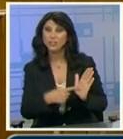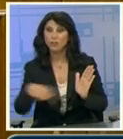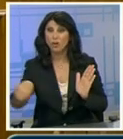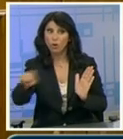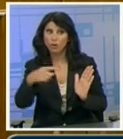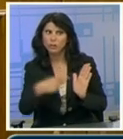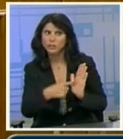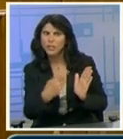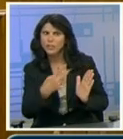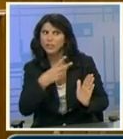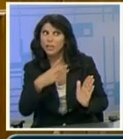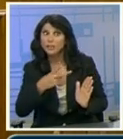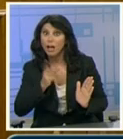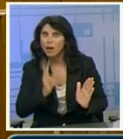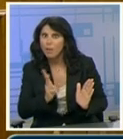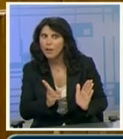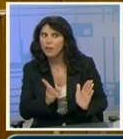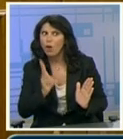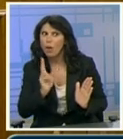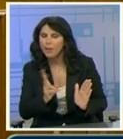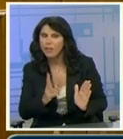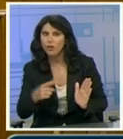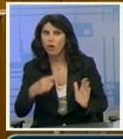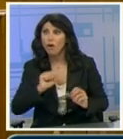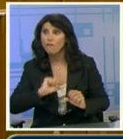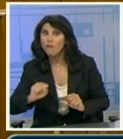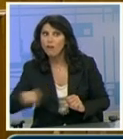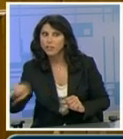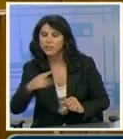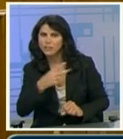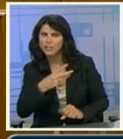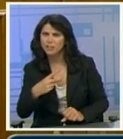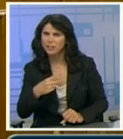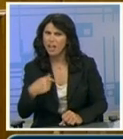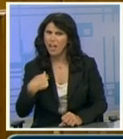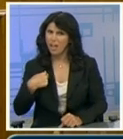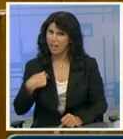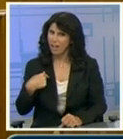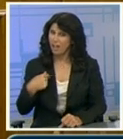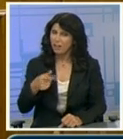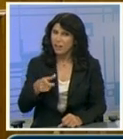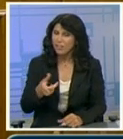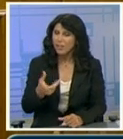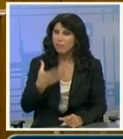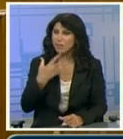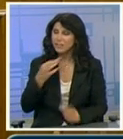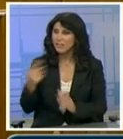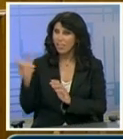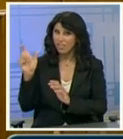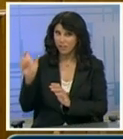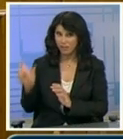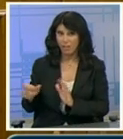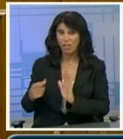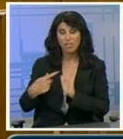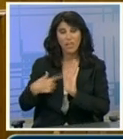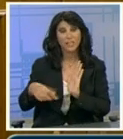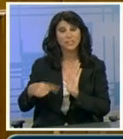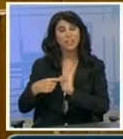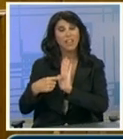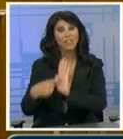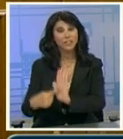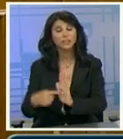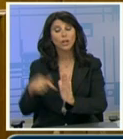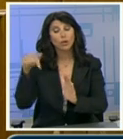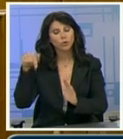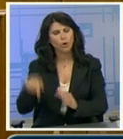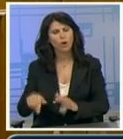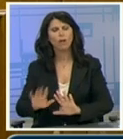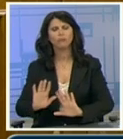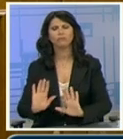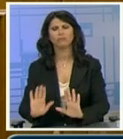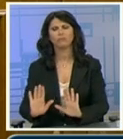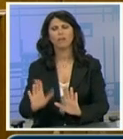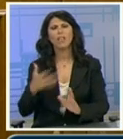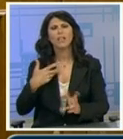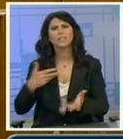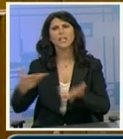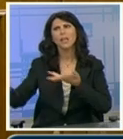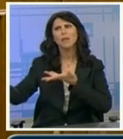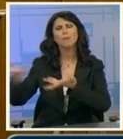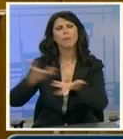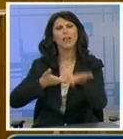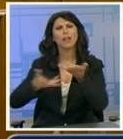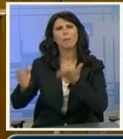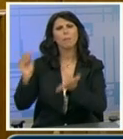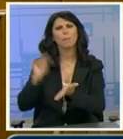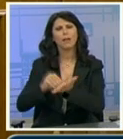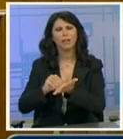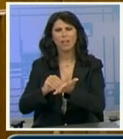κόσμο και για να τον πείσετε ότι τώρα είστε αποφασισμένοι να επαναδιαπραγματευτείτε αυτά που εσείς